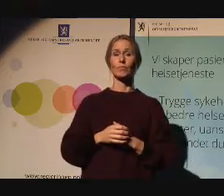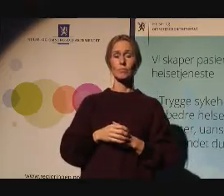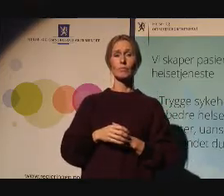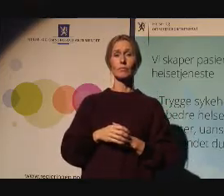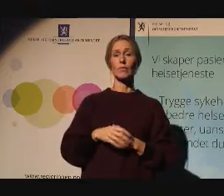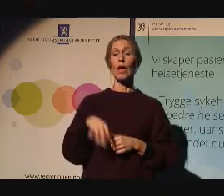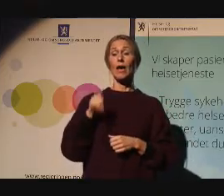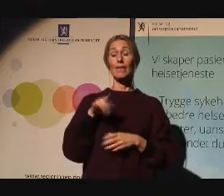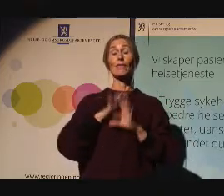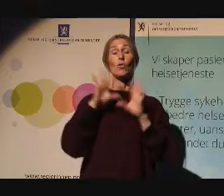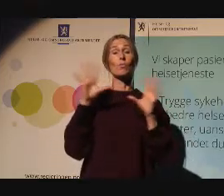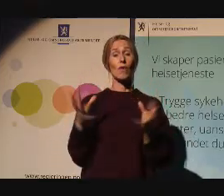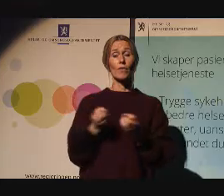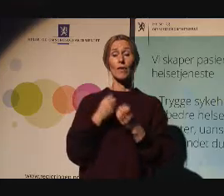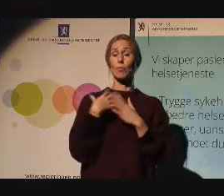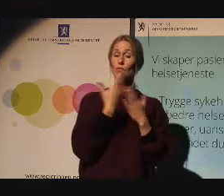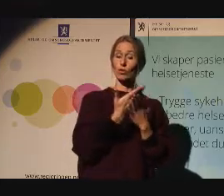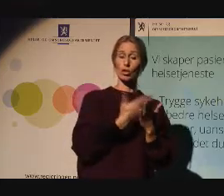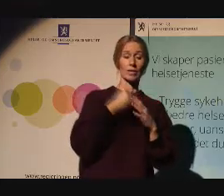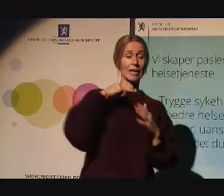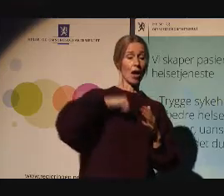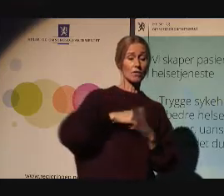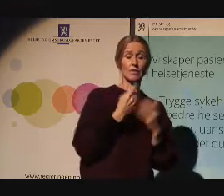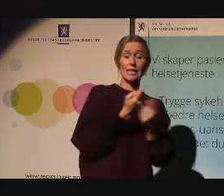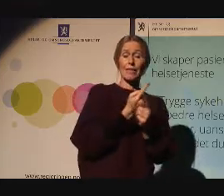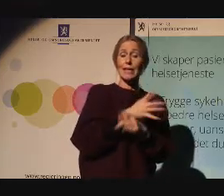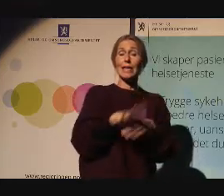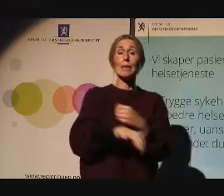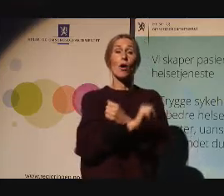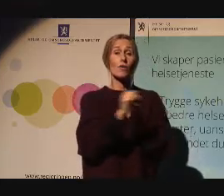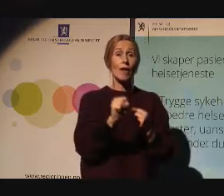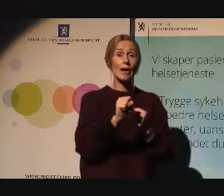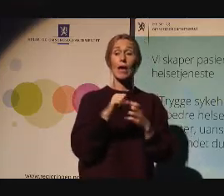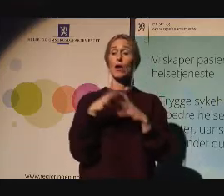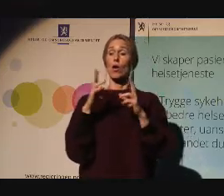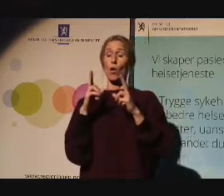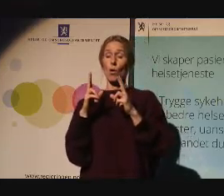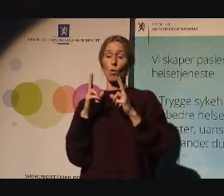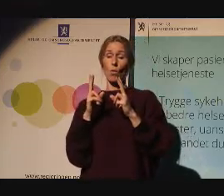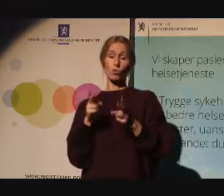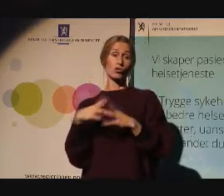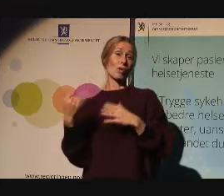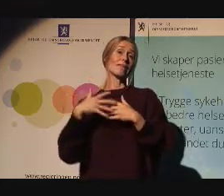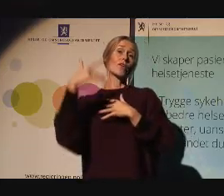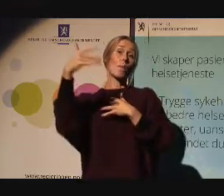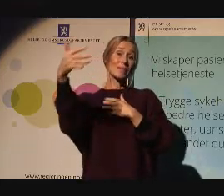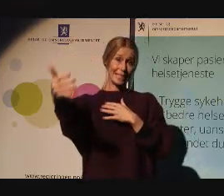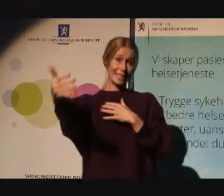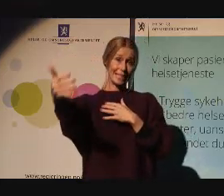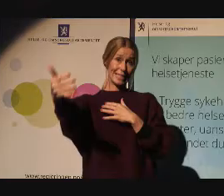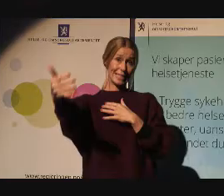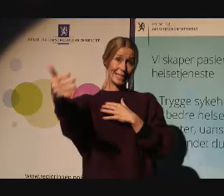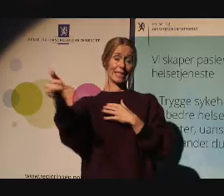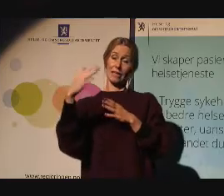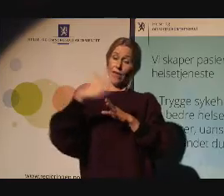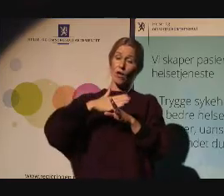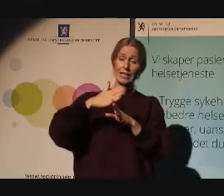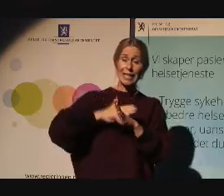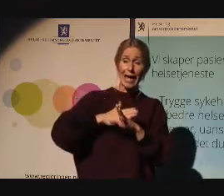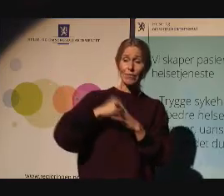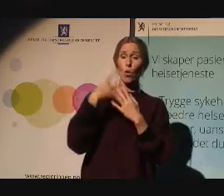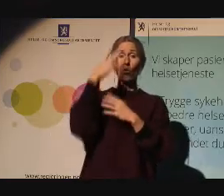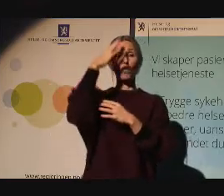vil omfatte både forslag til ansvarsendringer i barnevernet og ikke minst et fremtidig kvalitet-